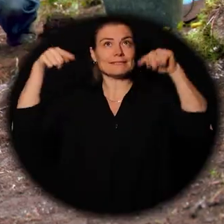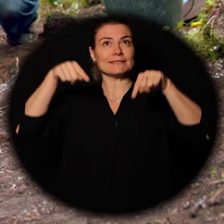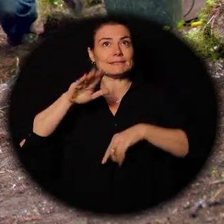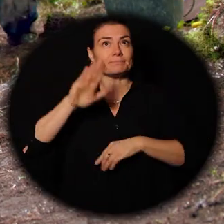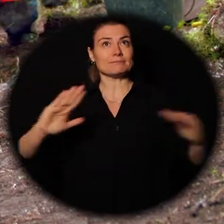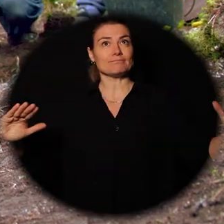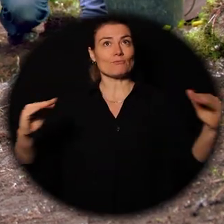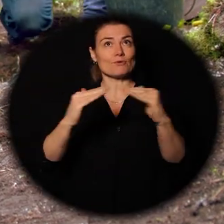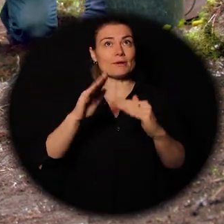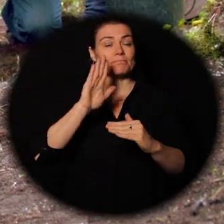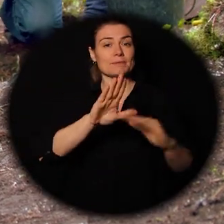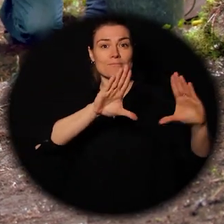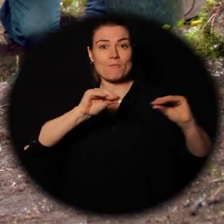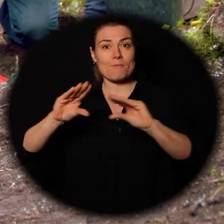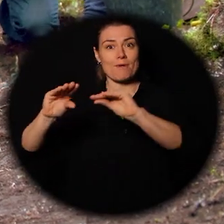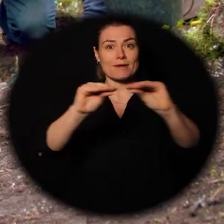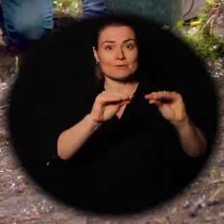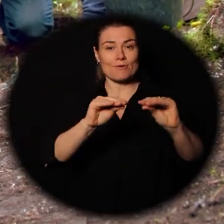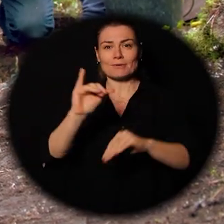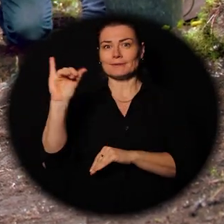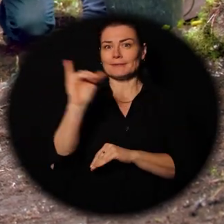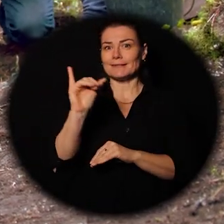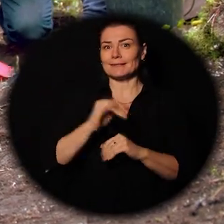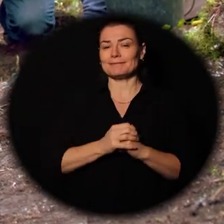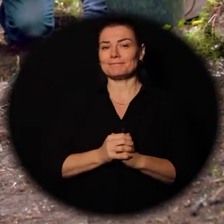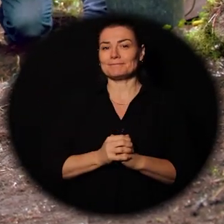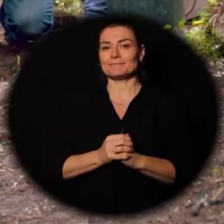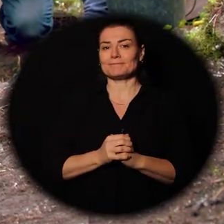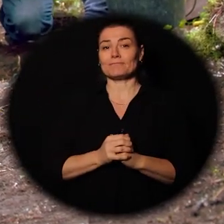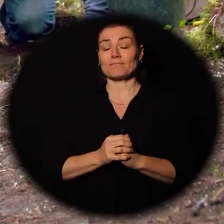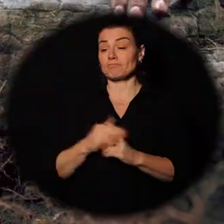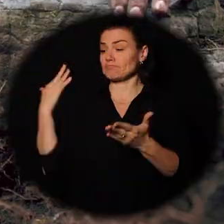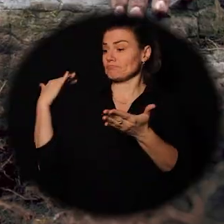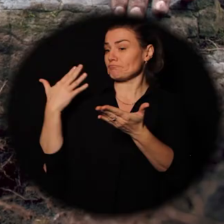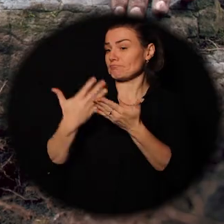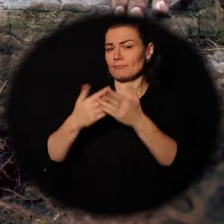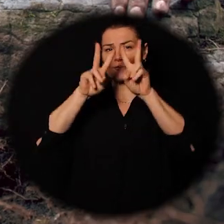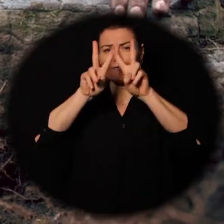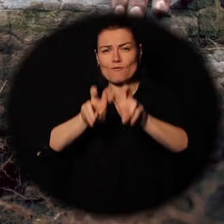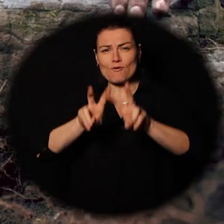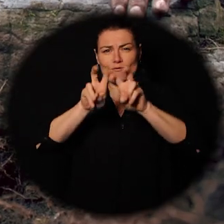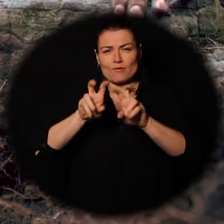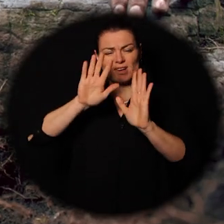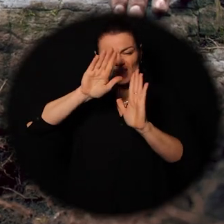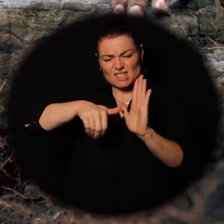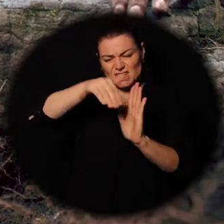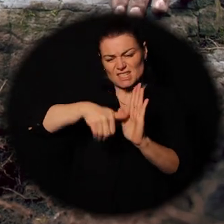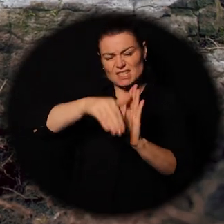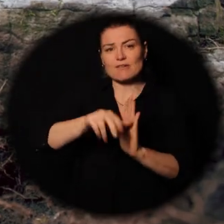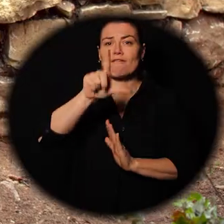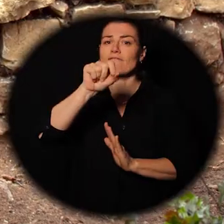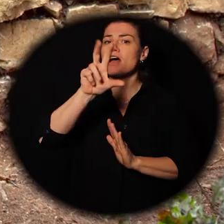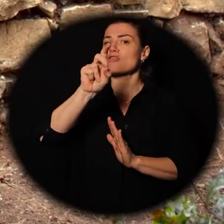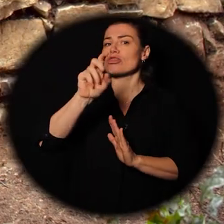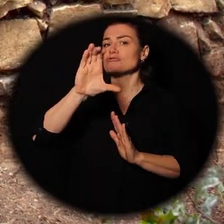Jusqu'à présent, on était resté sur des fouilles superficielles d'une vingtaine, trentaine de centimètres de profondeur. Et cette année, on rentre, si je puis dire, dans le vif du